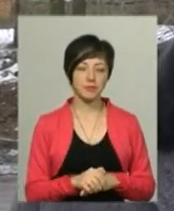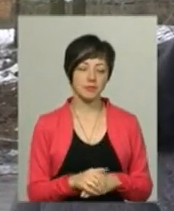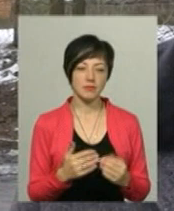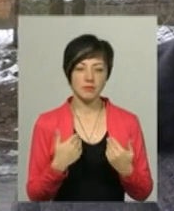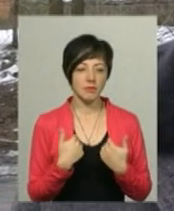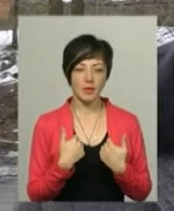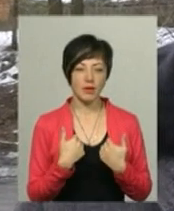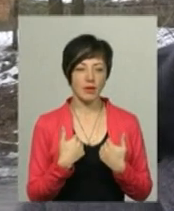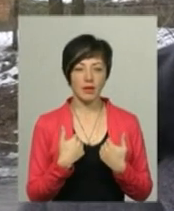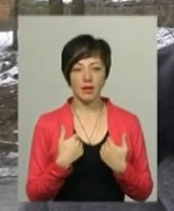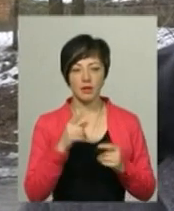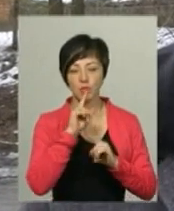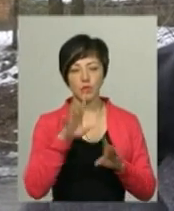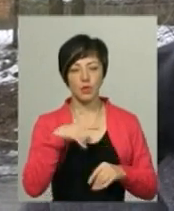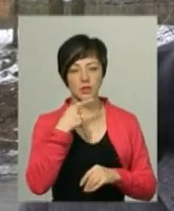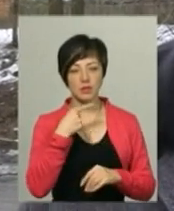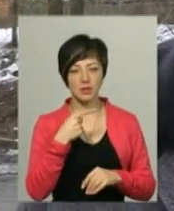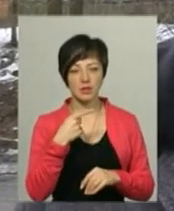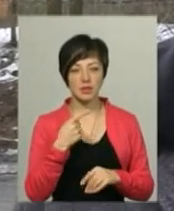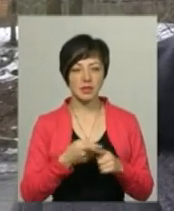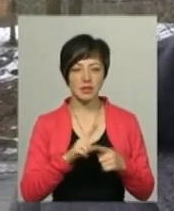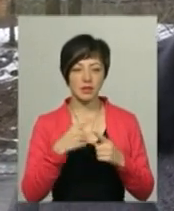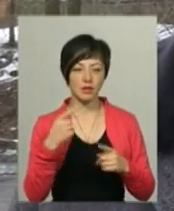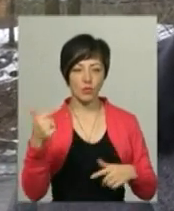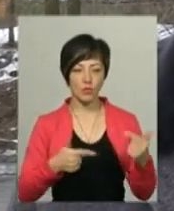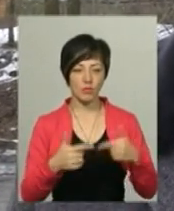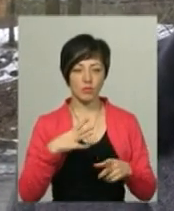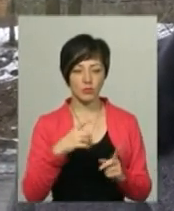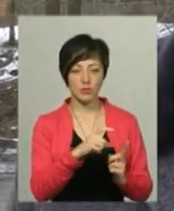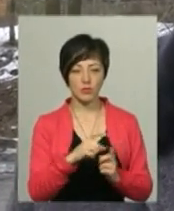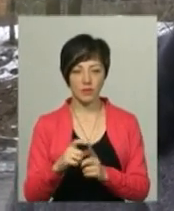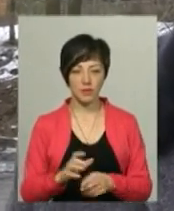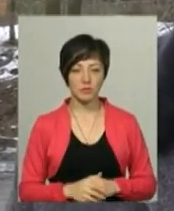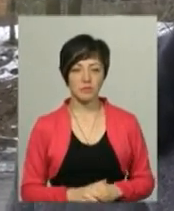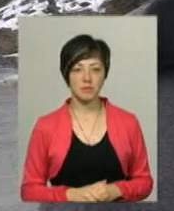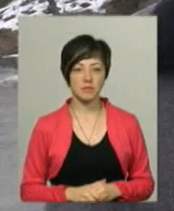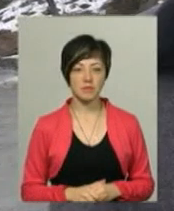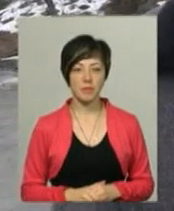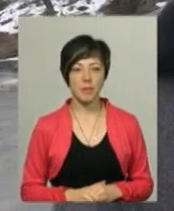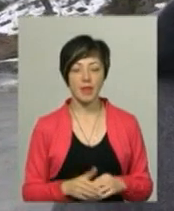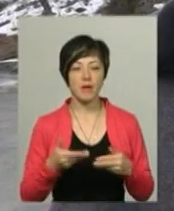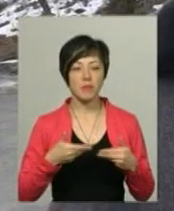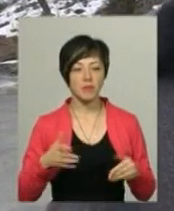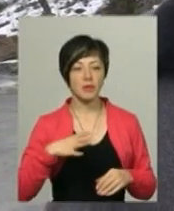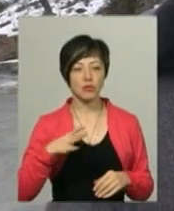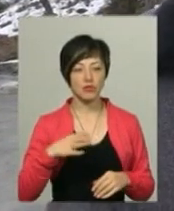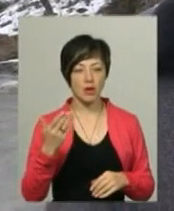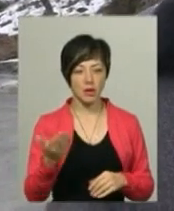Я не стану стверджувати, навіть не цитатними словами виражалися, іменно священнослужитель. Ми їх ждали,